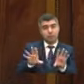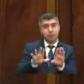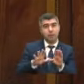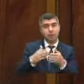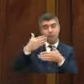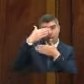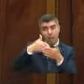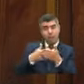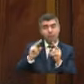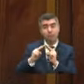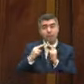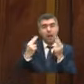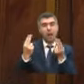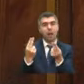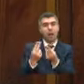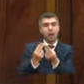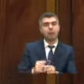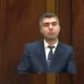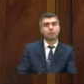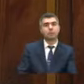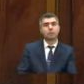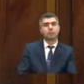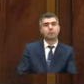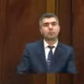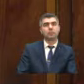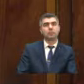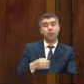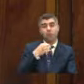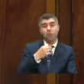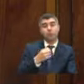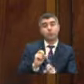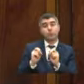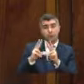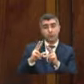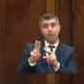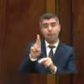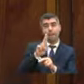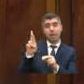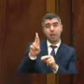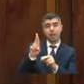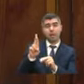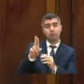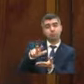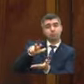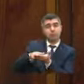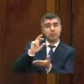قضاياه العادلة في العالم وتنفيذاً للتوجيهات الملكية السامية